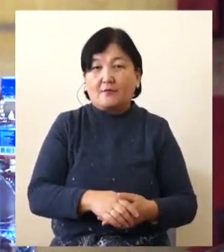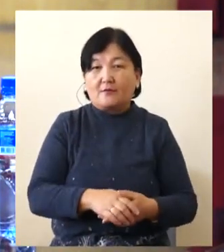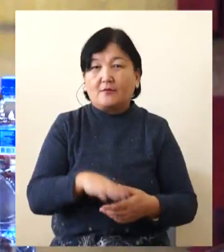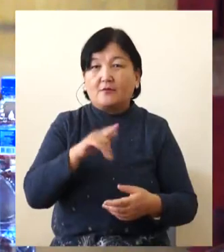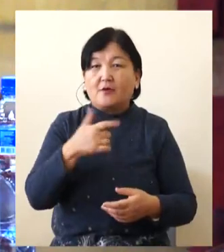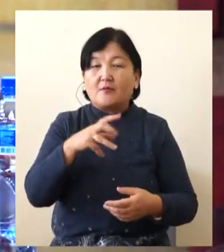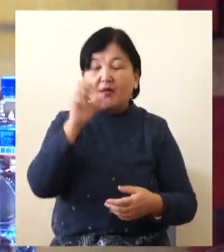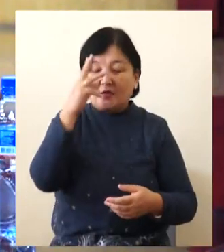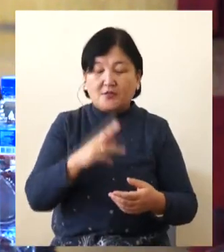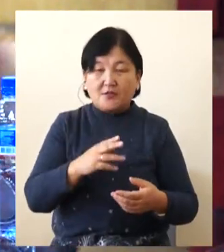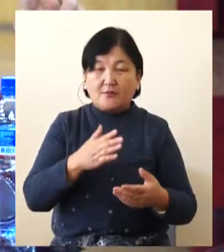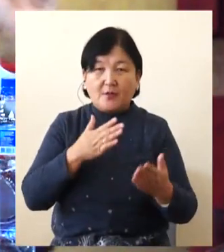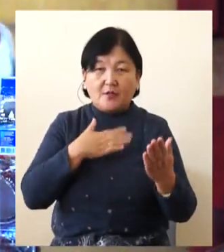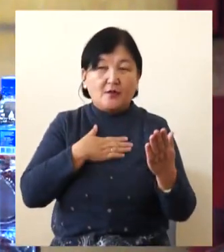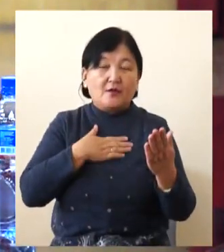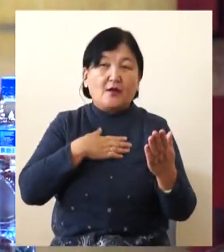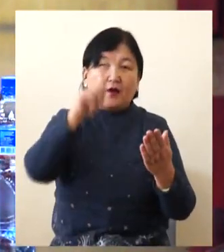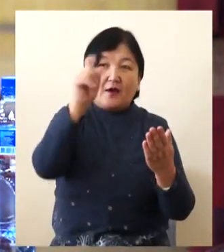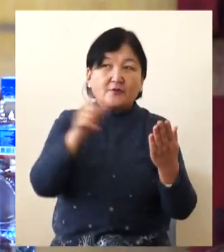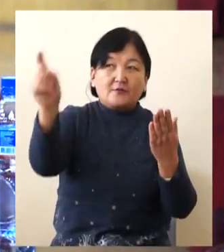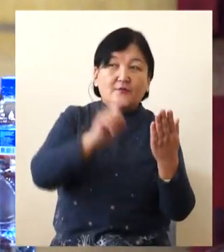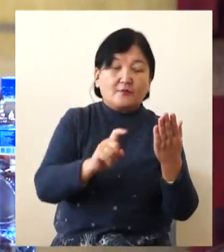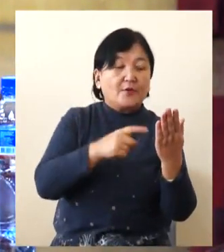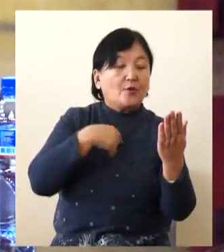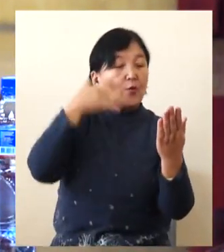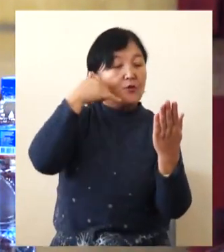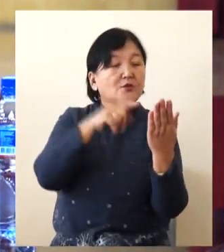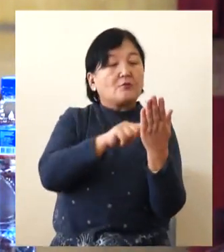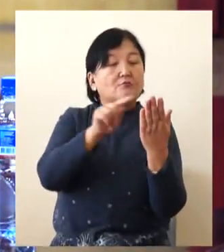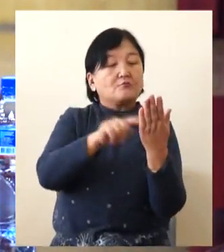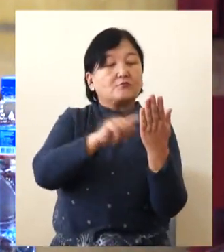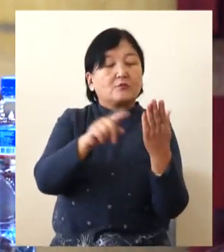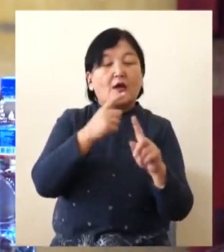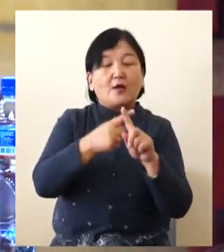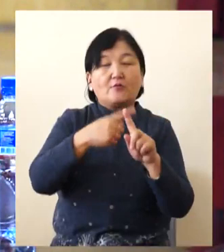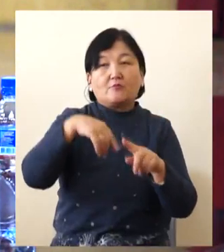Тэгмэгц. Бидний дунд асуулт тавина шүү дээ. Бид өөрийнхөө гар утсаар хариулж шүү.